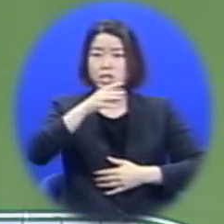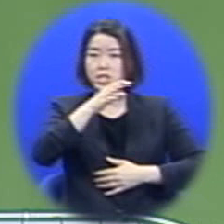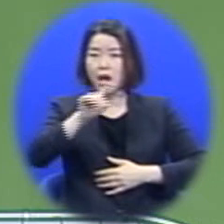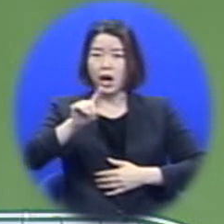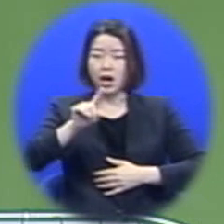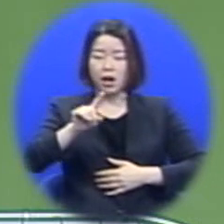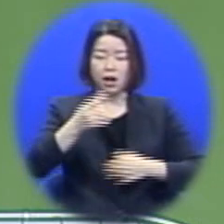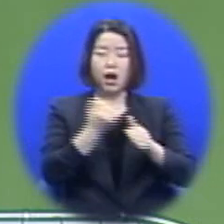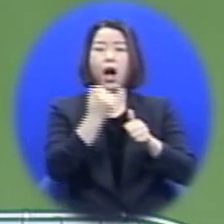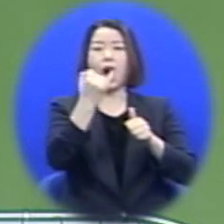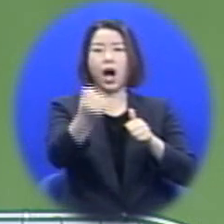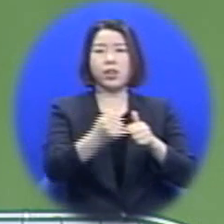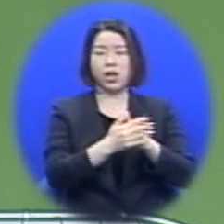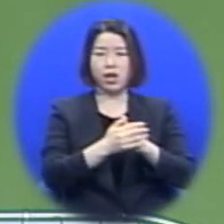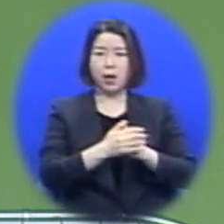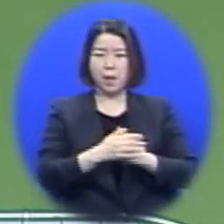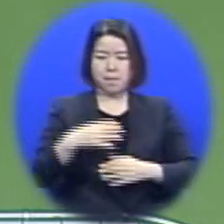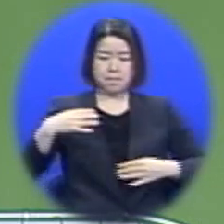간음죄를 짓습니다.